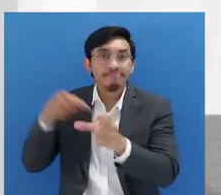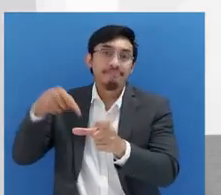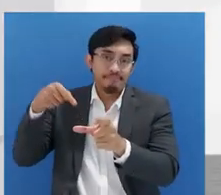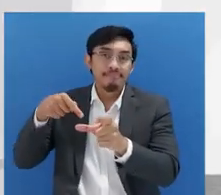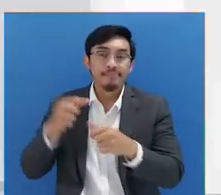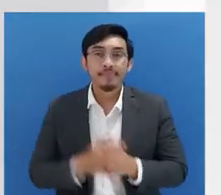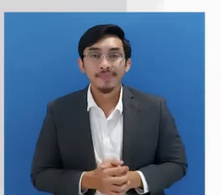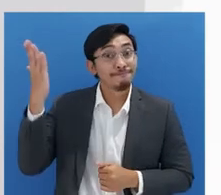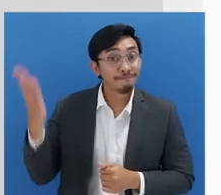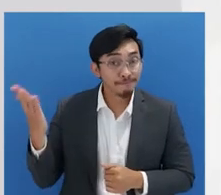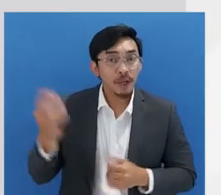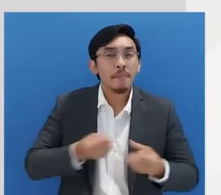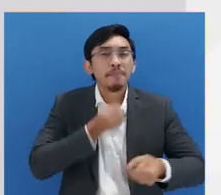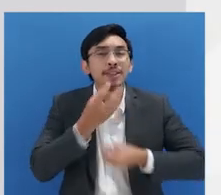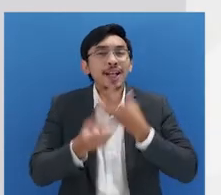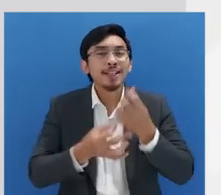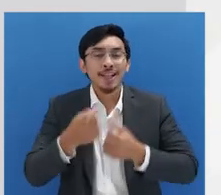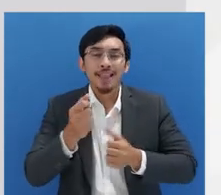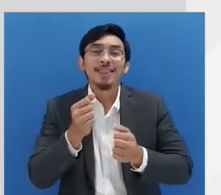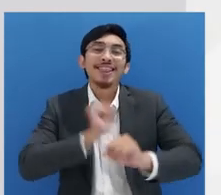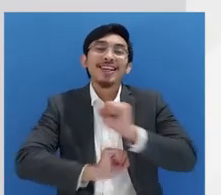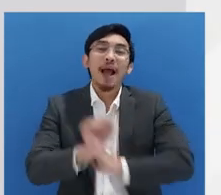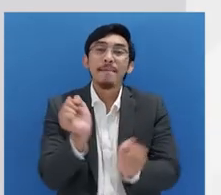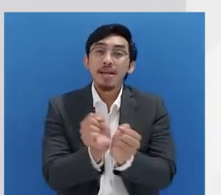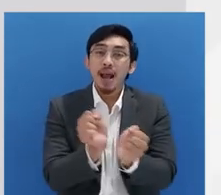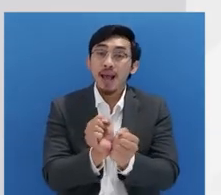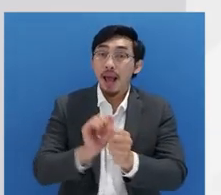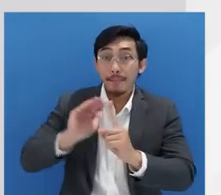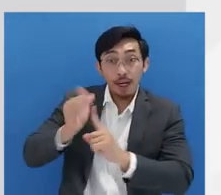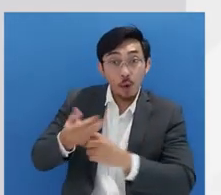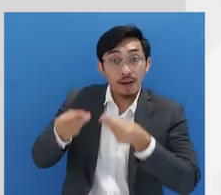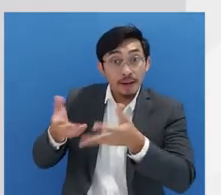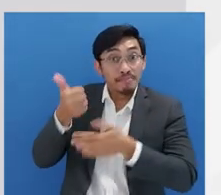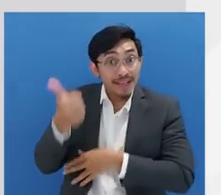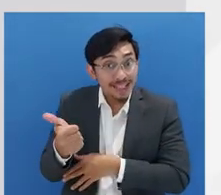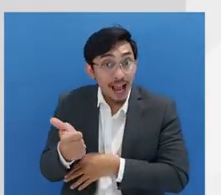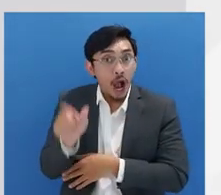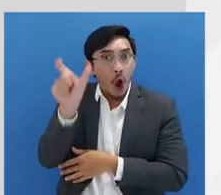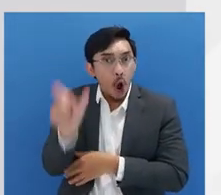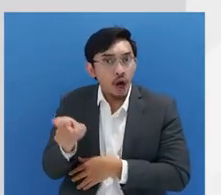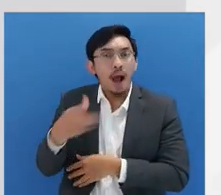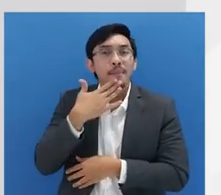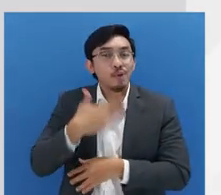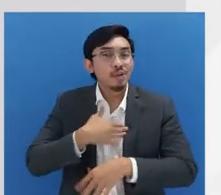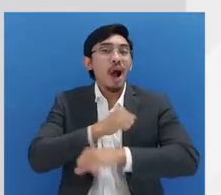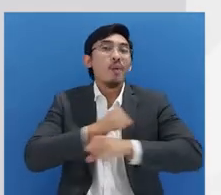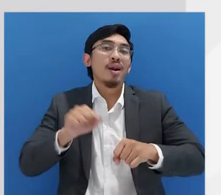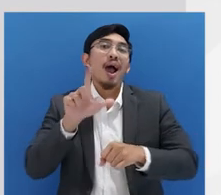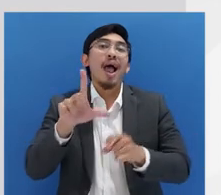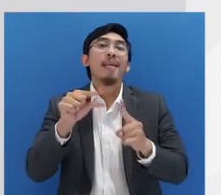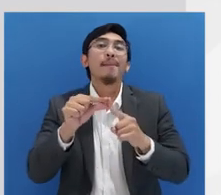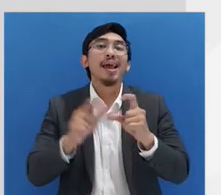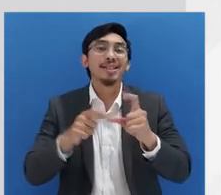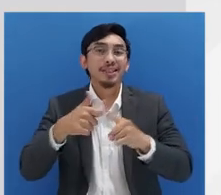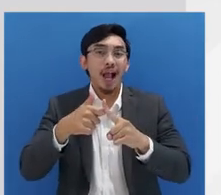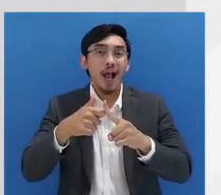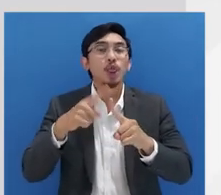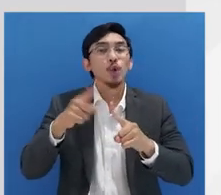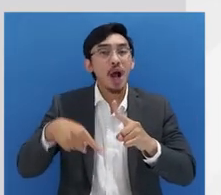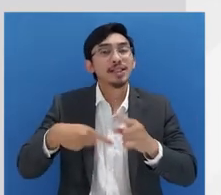Di bawah ini dijelaskan tindak pidana yang dapat diberikan perlindungan dan menjadi wewenang LPSK dalam menjalankan